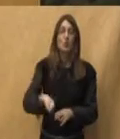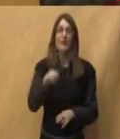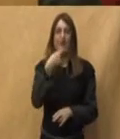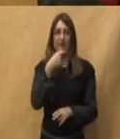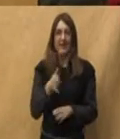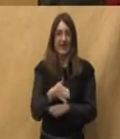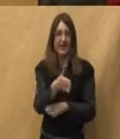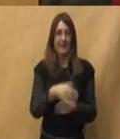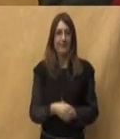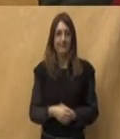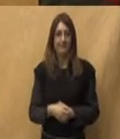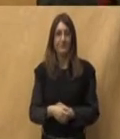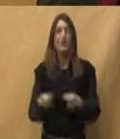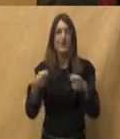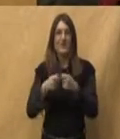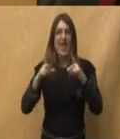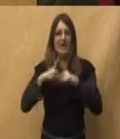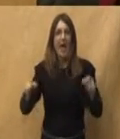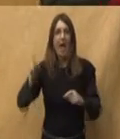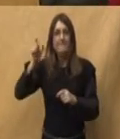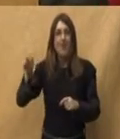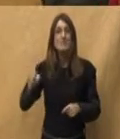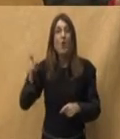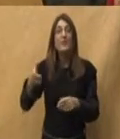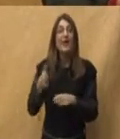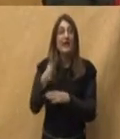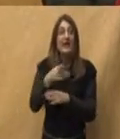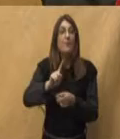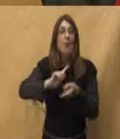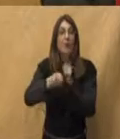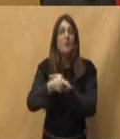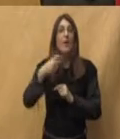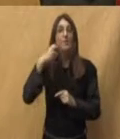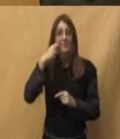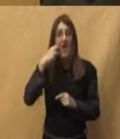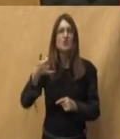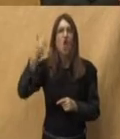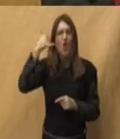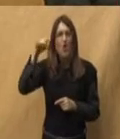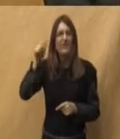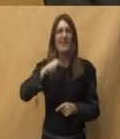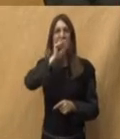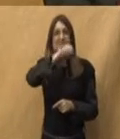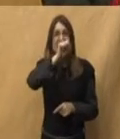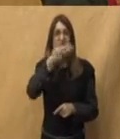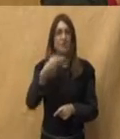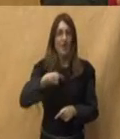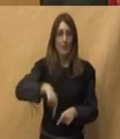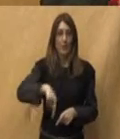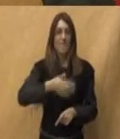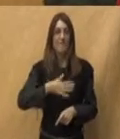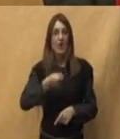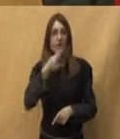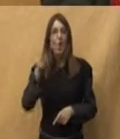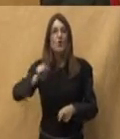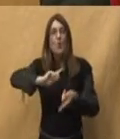više. Dakle, vratimo se na Japance. Oni sa ribom, umjesto mesa, govedine, svinjetine koju mi volimo,